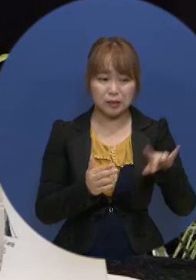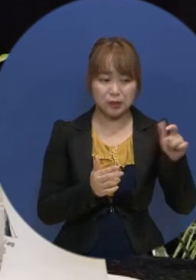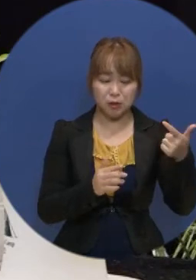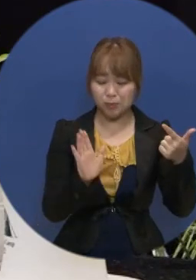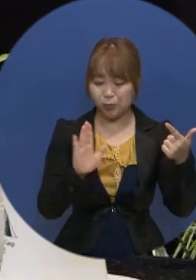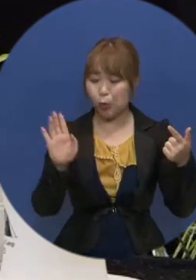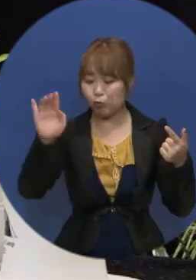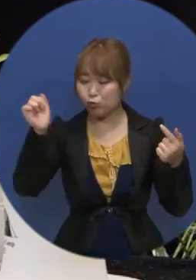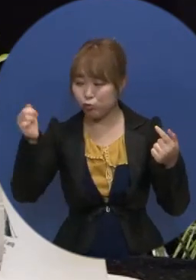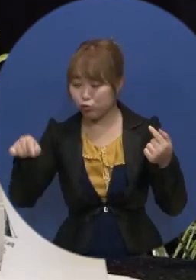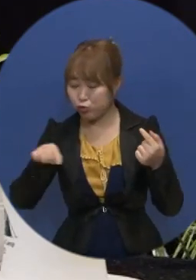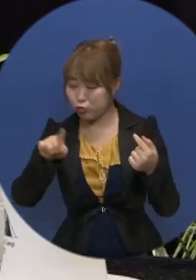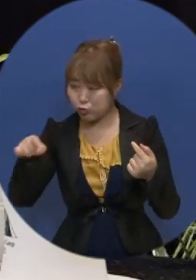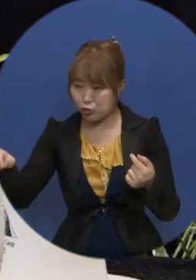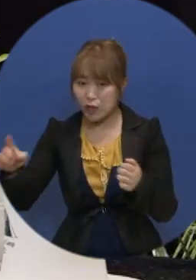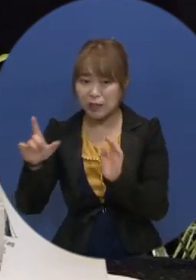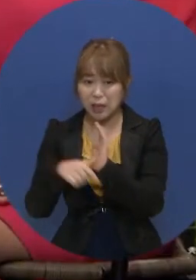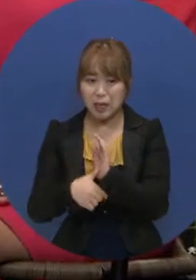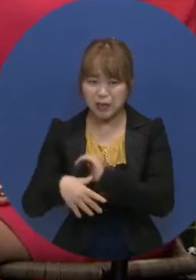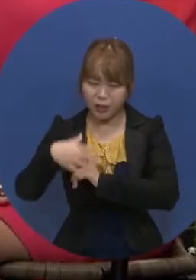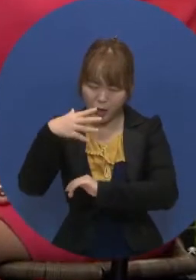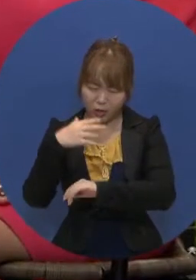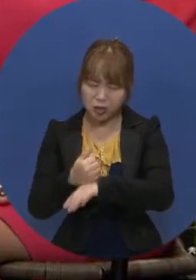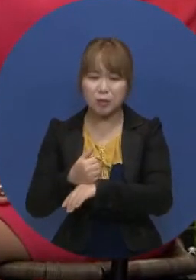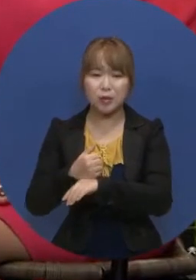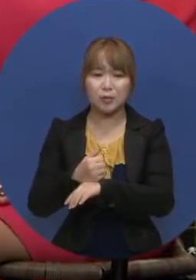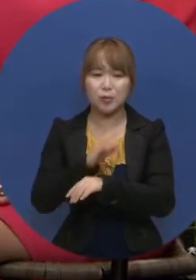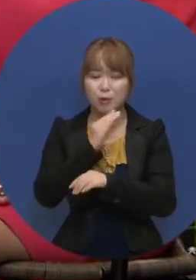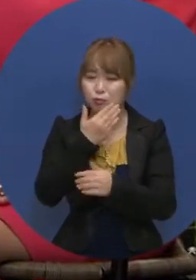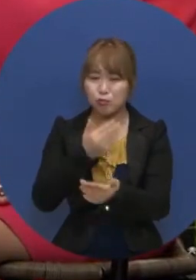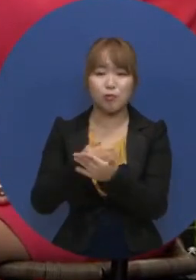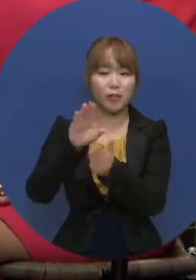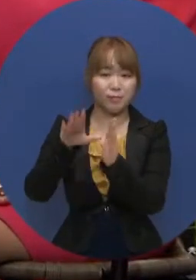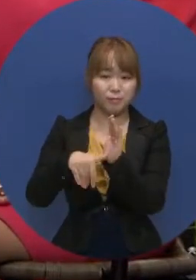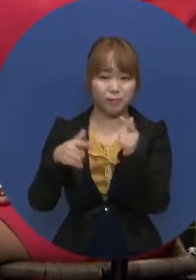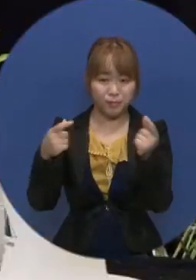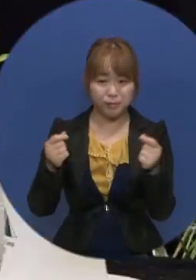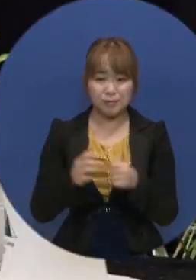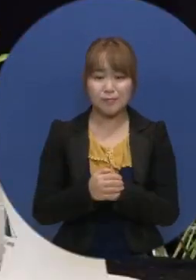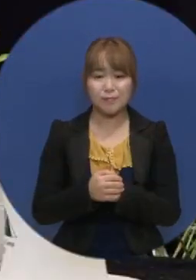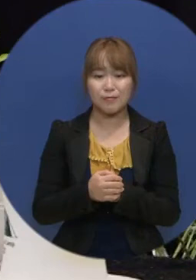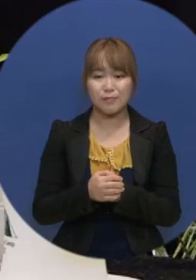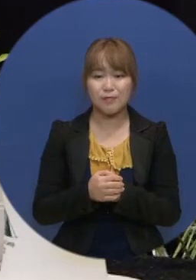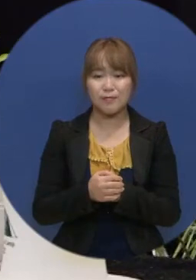후반기는 그 결정적인 그런 그렇죠. 시기고 네.